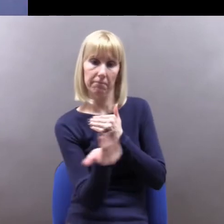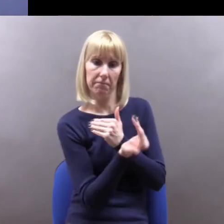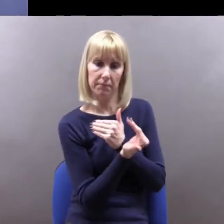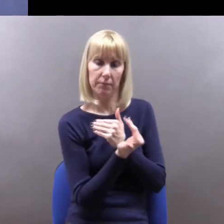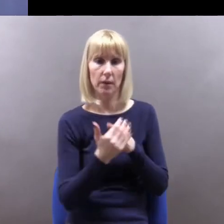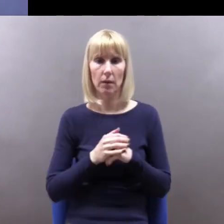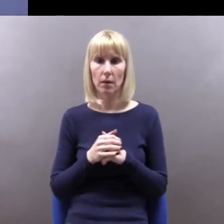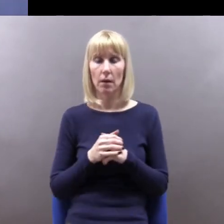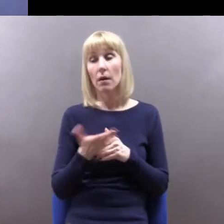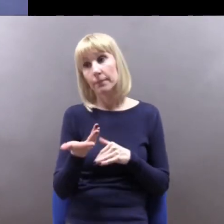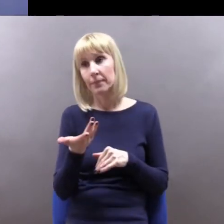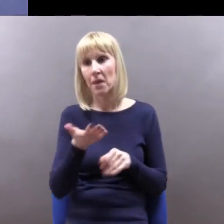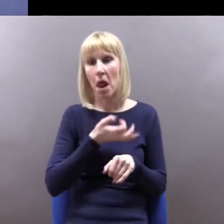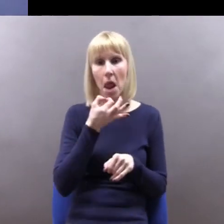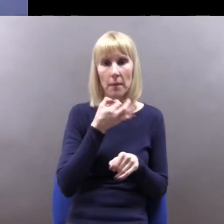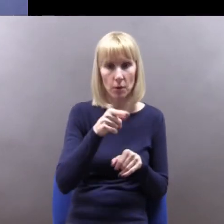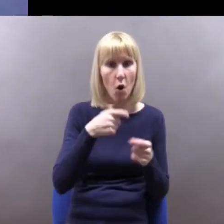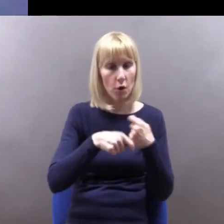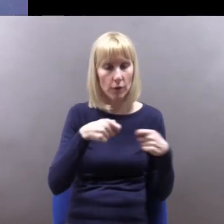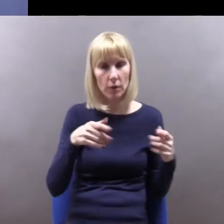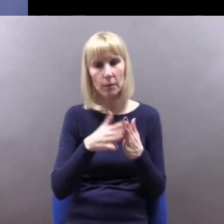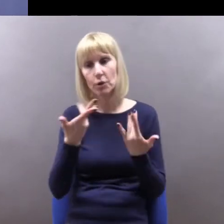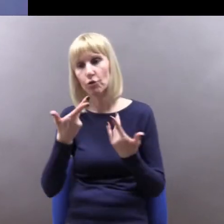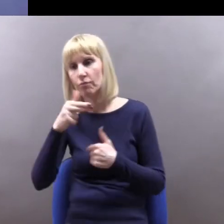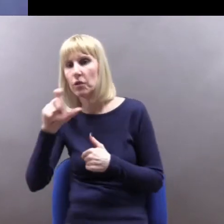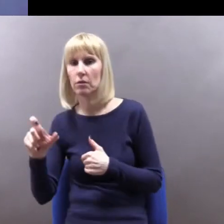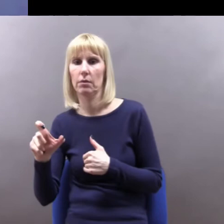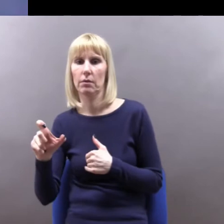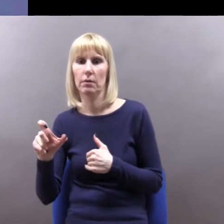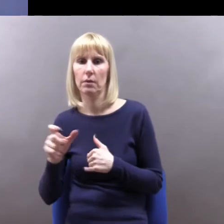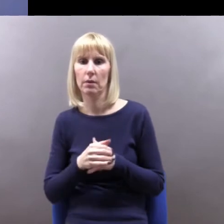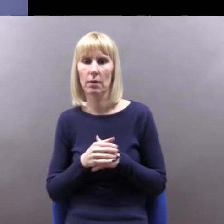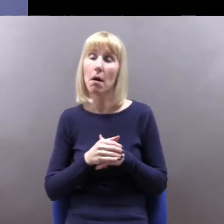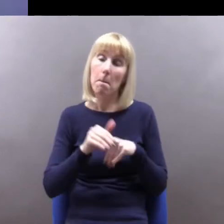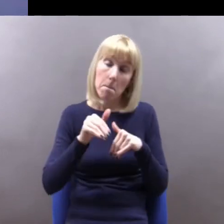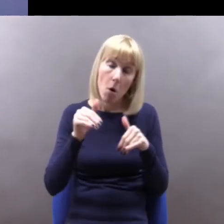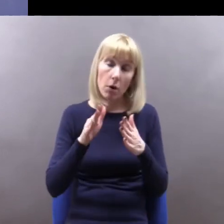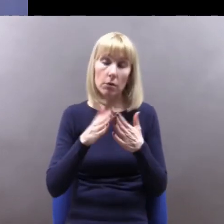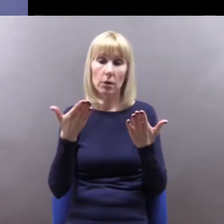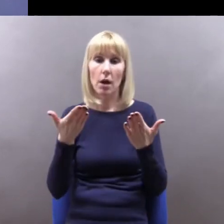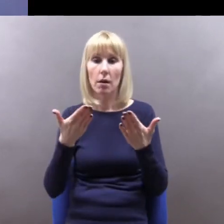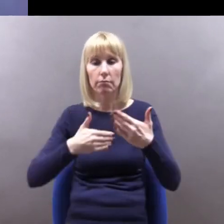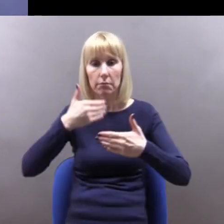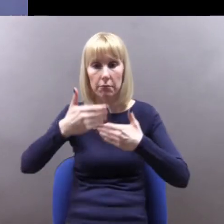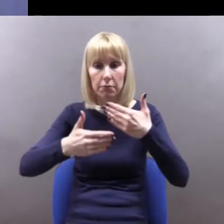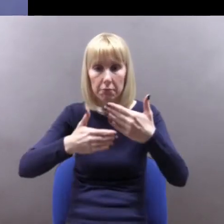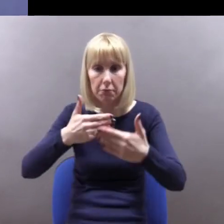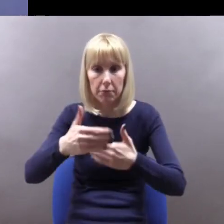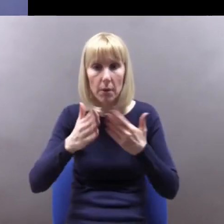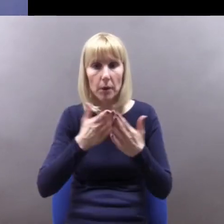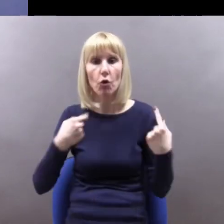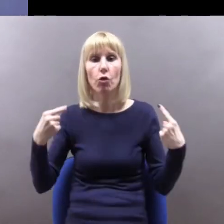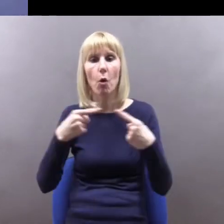no lepsze takie coś niż żadne, no. Ale myślę, że z czasem to się wszystko może powymieniają na nowsze jakieś i będzie to